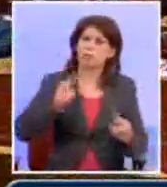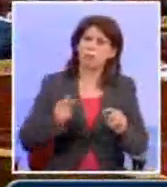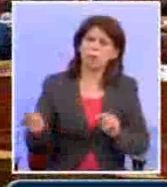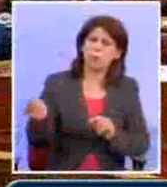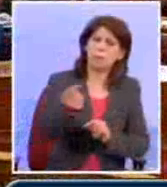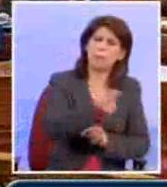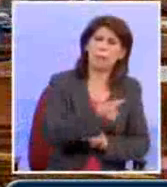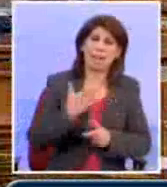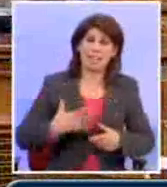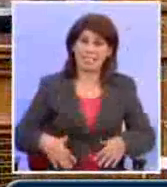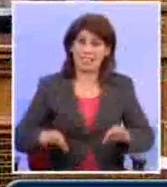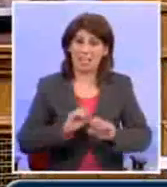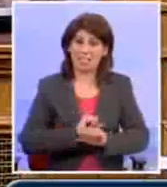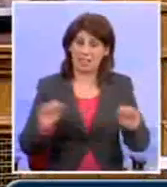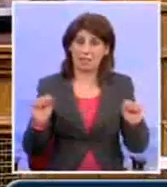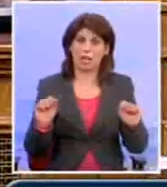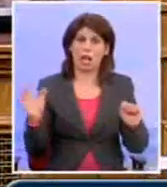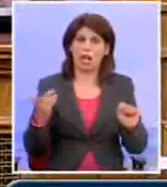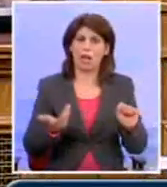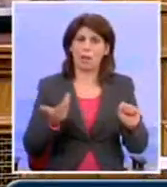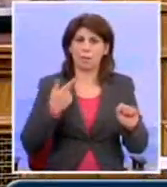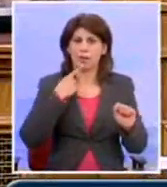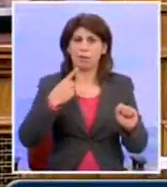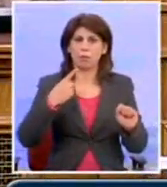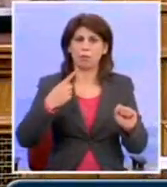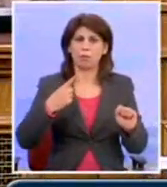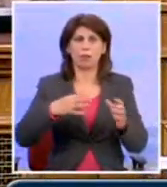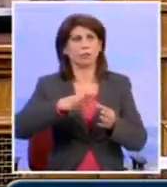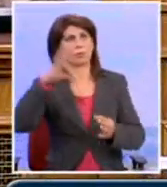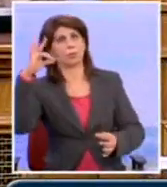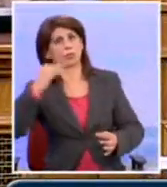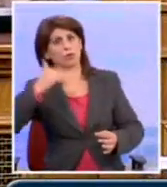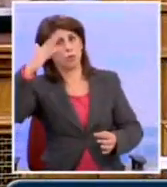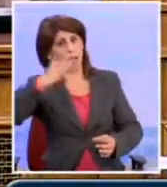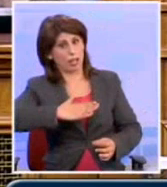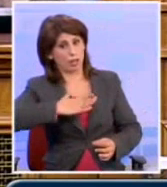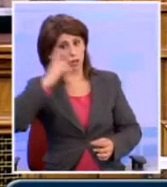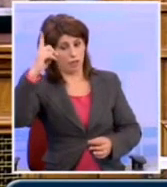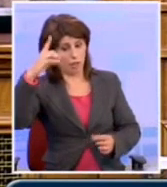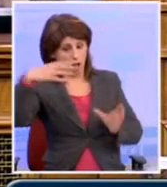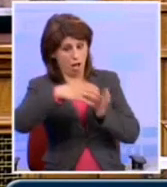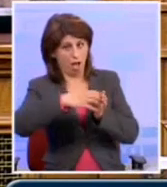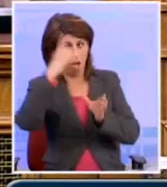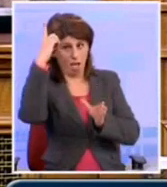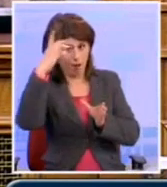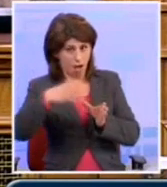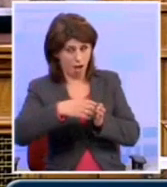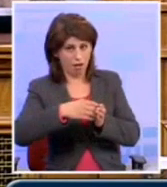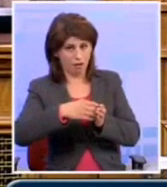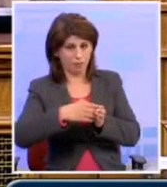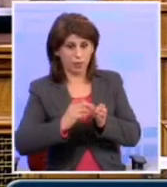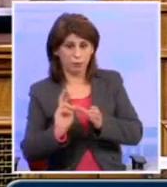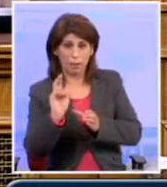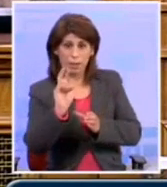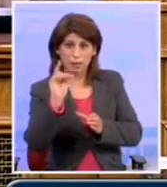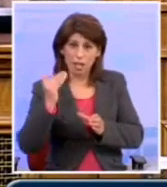ξαφνικά, αντί να μιλάμε για τα τζιτζίκια του Βορρά και τα τζιτζίκια του Νότου μαζί ως ένα πράγμα, που έβαζαν τα μερμήγκια του